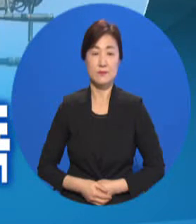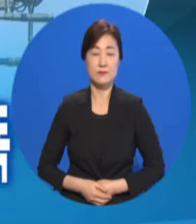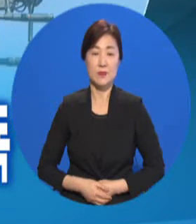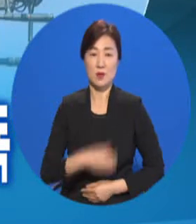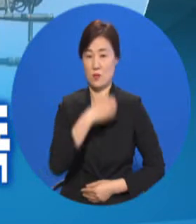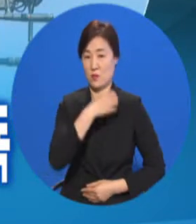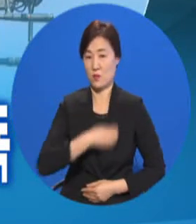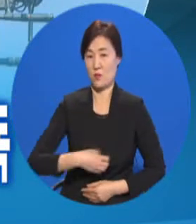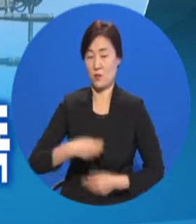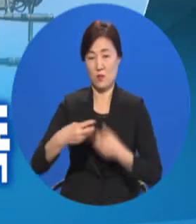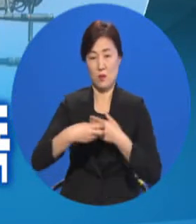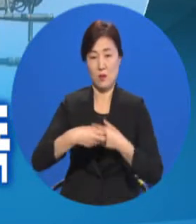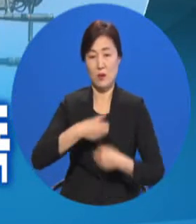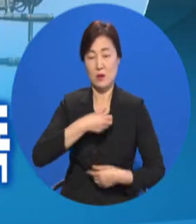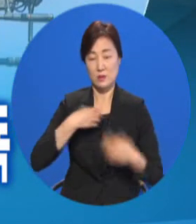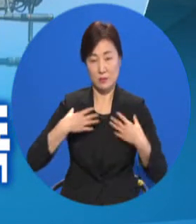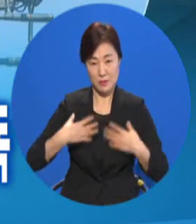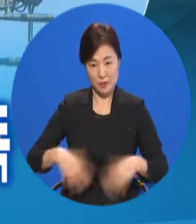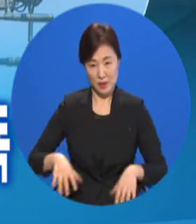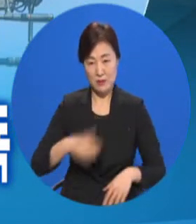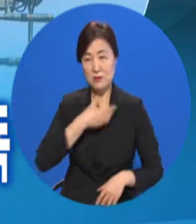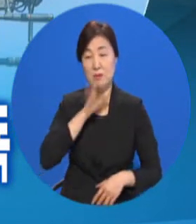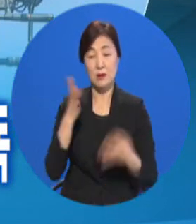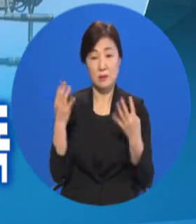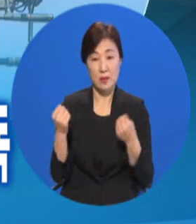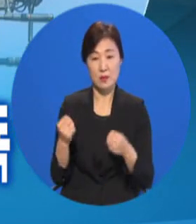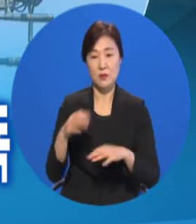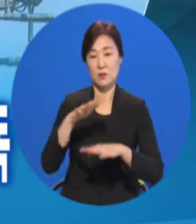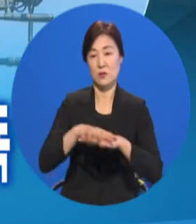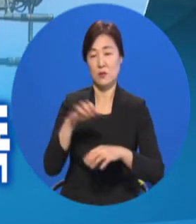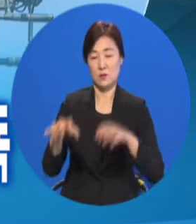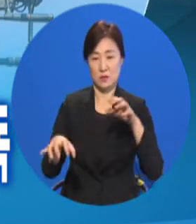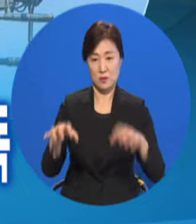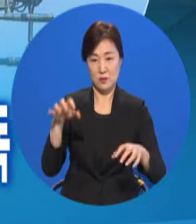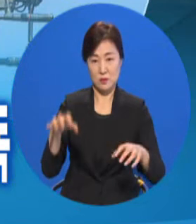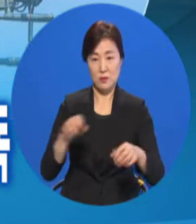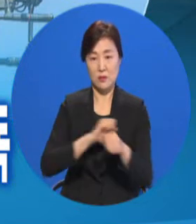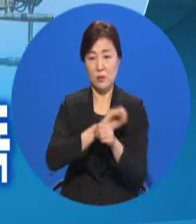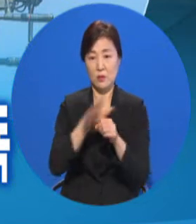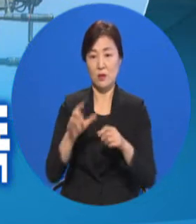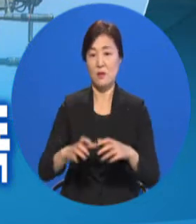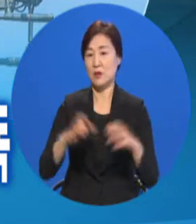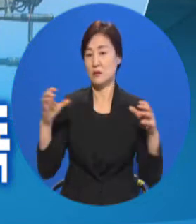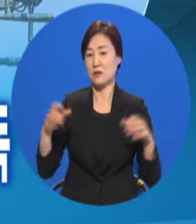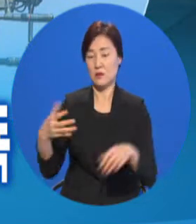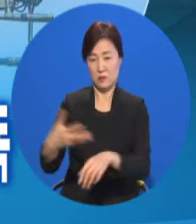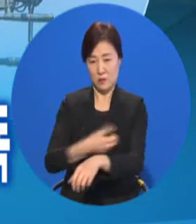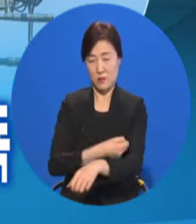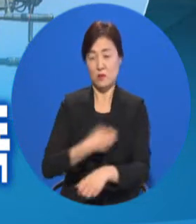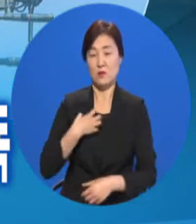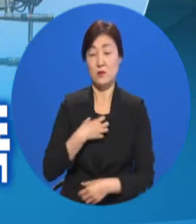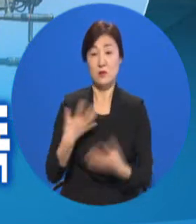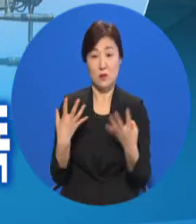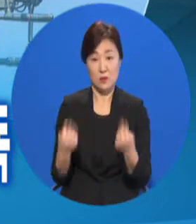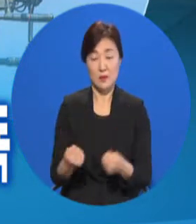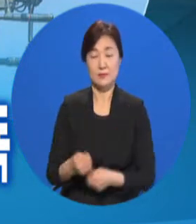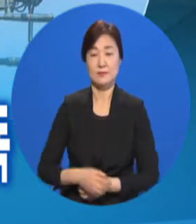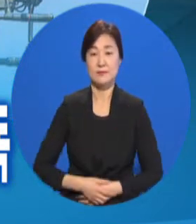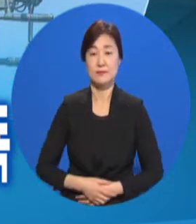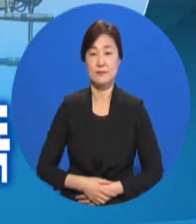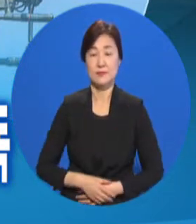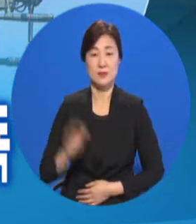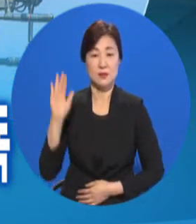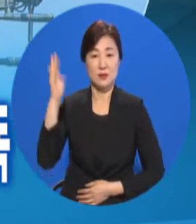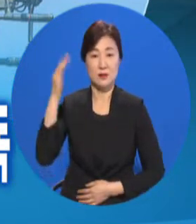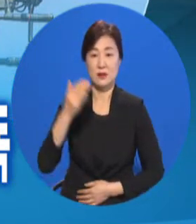보건의료가 취약하고 고령층이 많은 농촌 지역의 경우 코로나19 확산 시 더 치명적일 수 있어서 걱정이 큰데요.